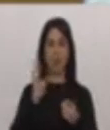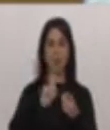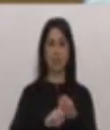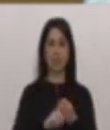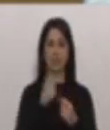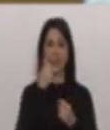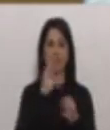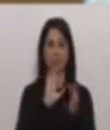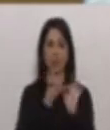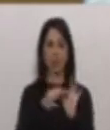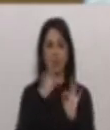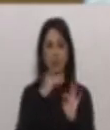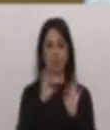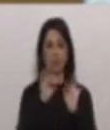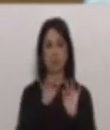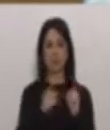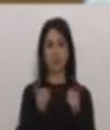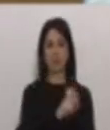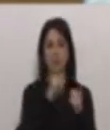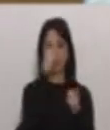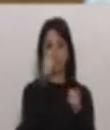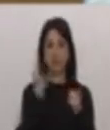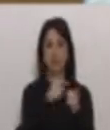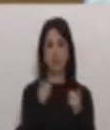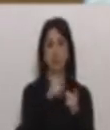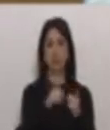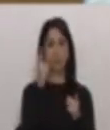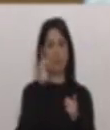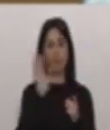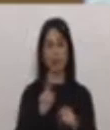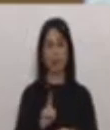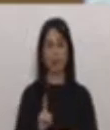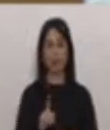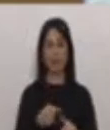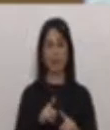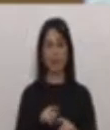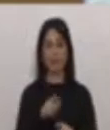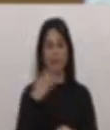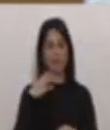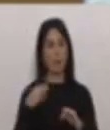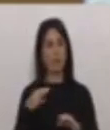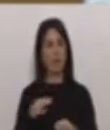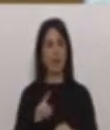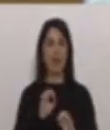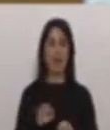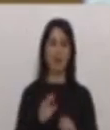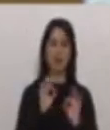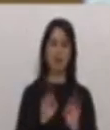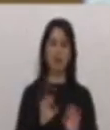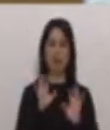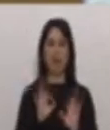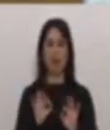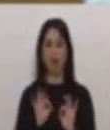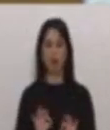ერთი კონკრეტული სისხლის სამართლის საქმის ბედს. არ მგონია, რომ ეს ან სამართლიანია, ან ლოგიკურია, ან